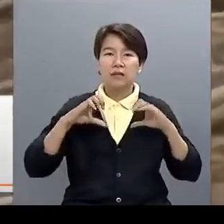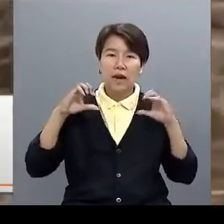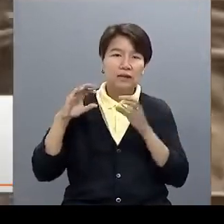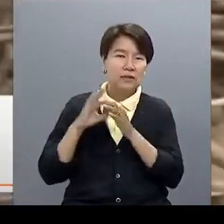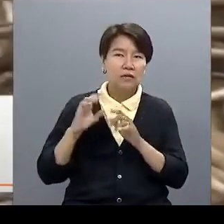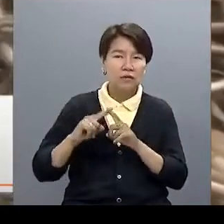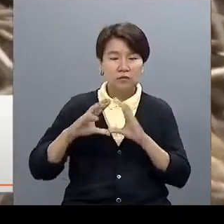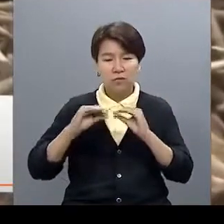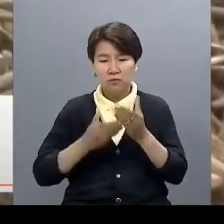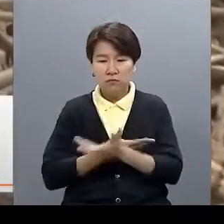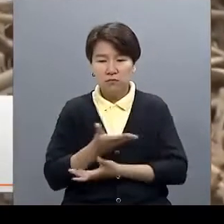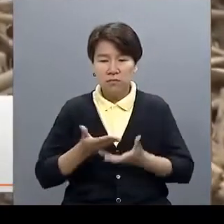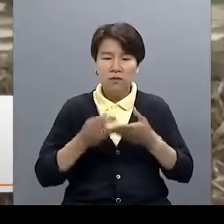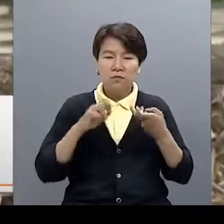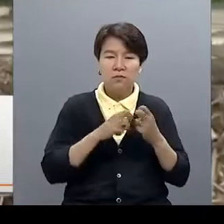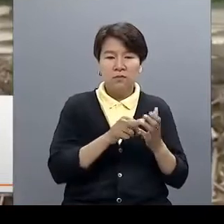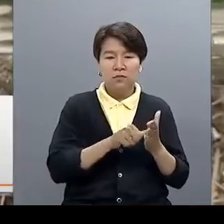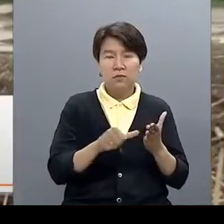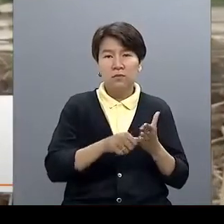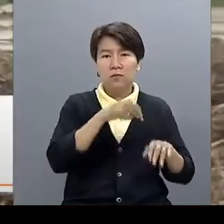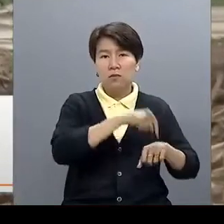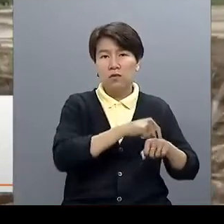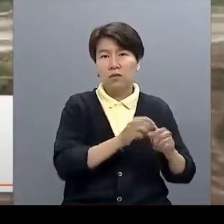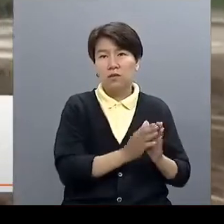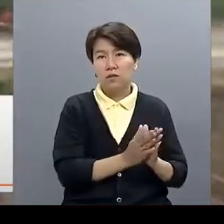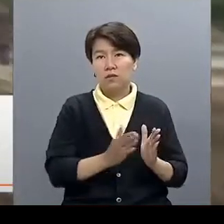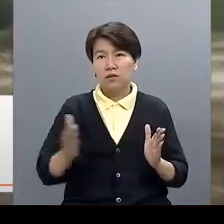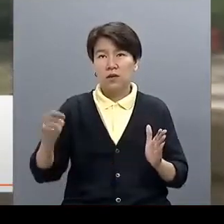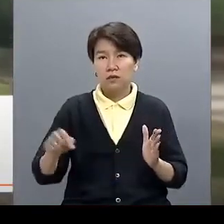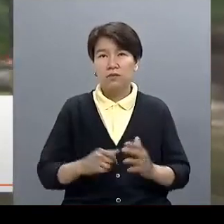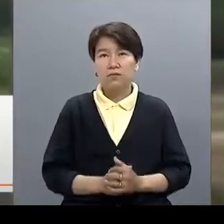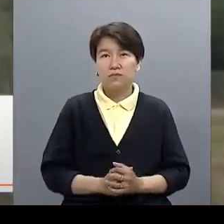ระยะยาวอันนี้โอ้โหยิ่งกว่าตักผักตบชวาอีกนะคะเนี่ย